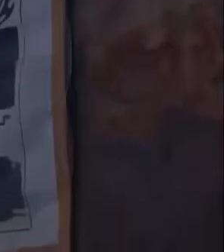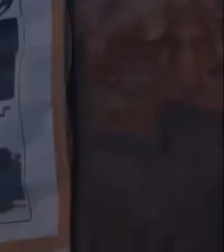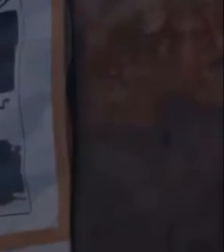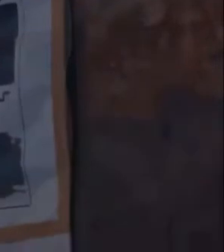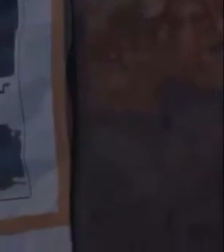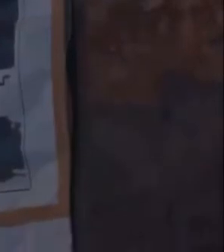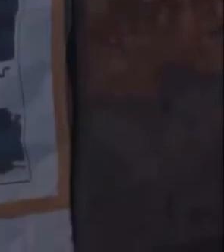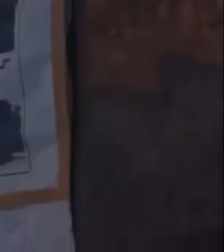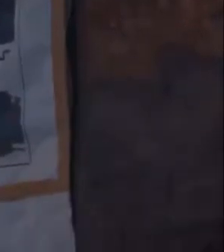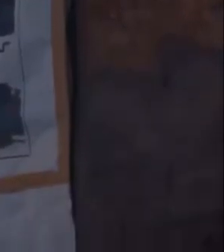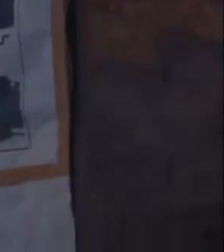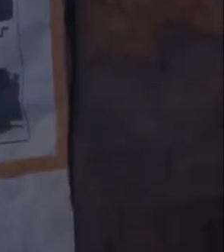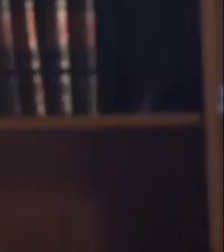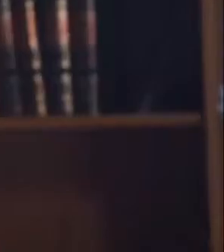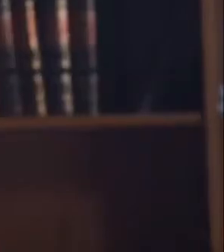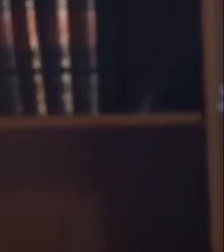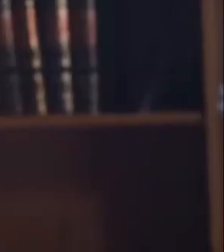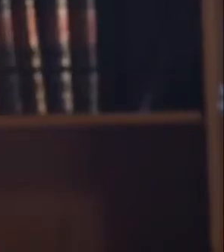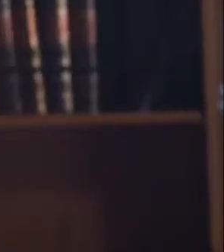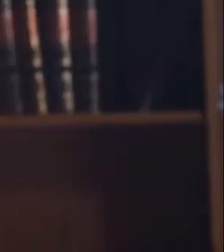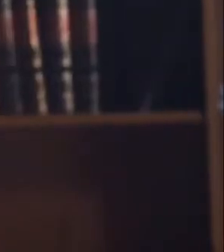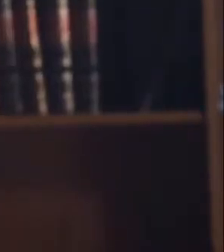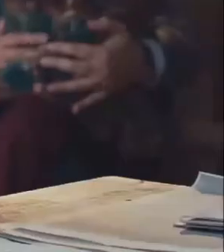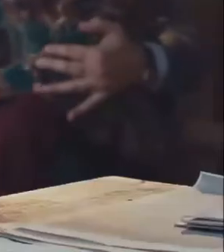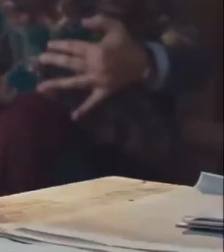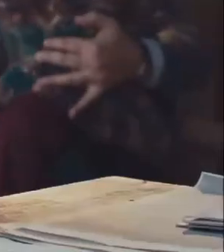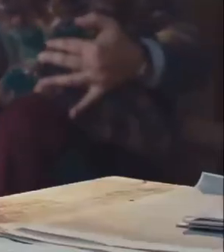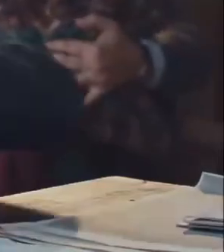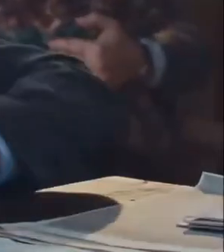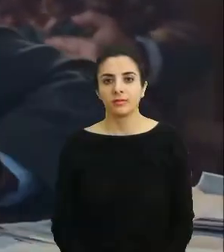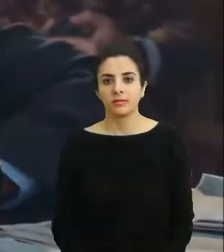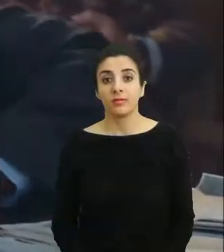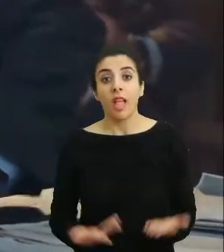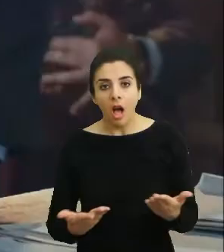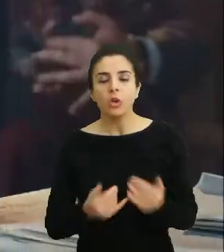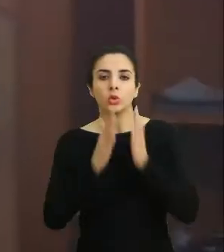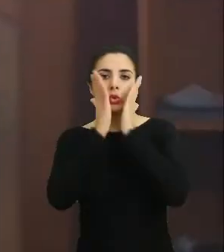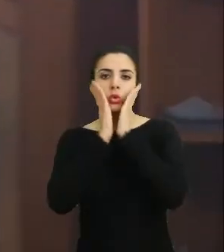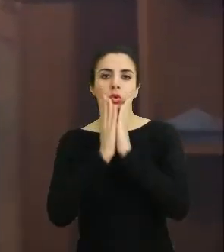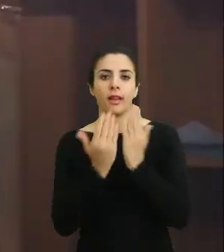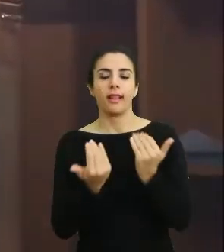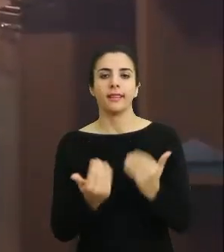Hamle dergisinin kapak taslağına döndü. Anlatıyor. Hasan Ali etrafına bakınıyor. Çok şükür.